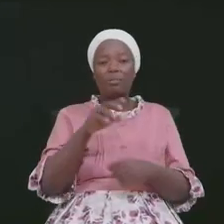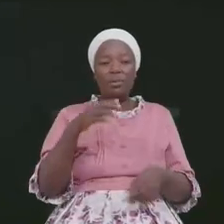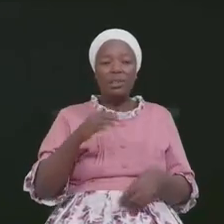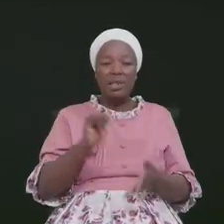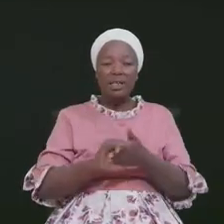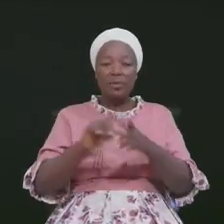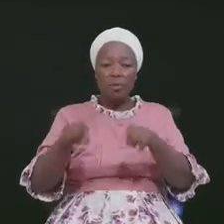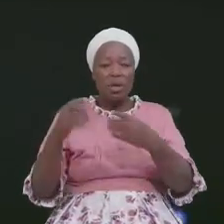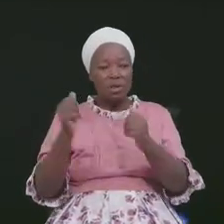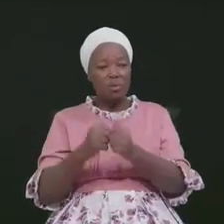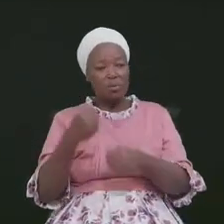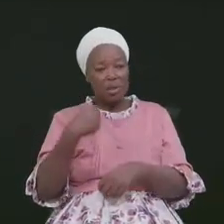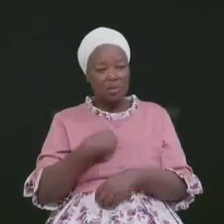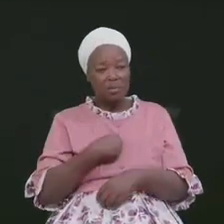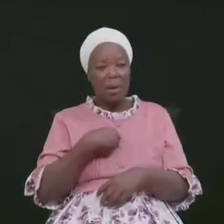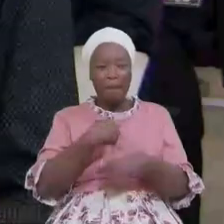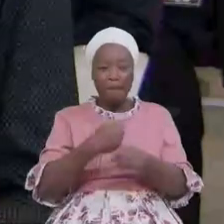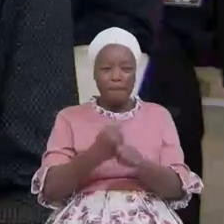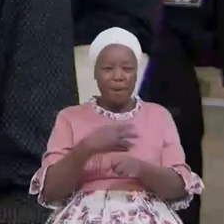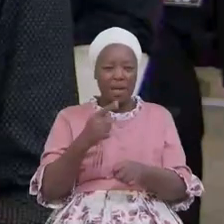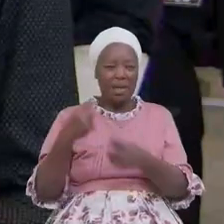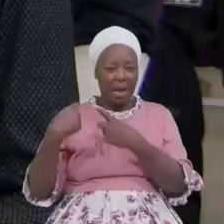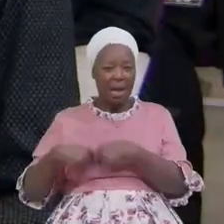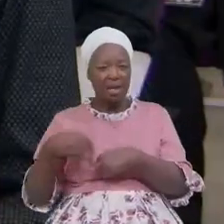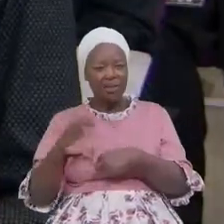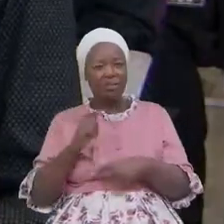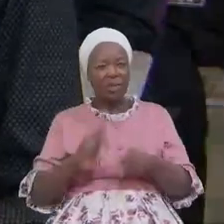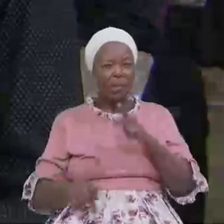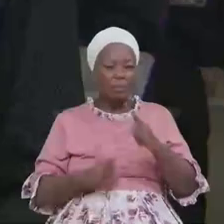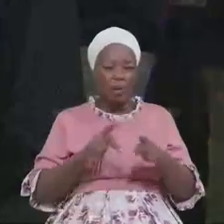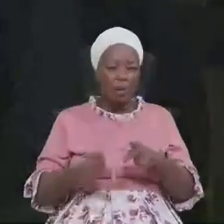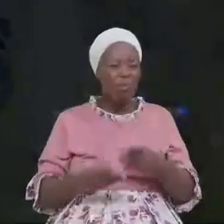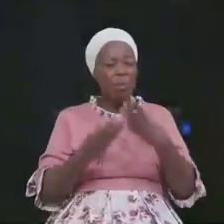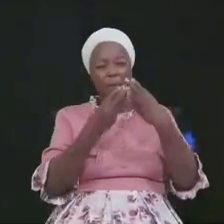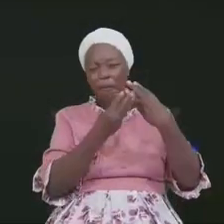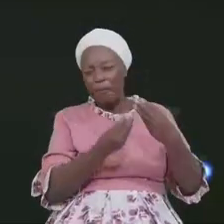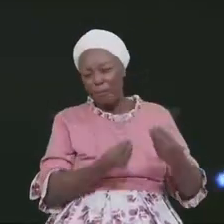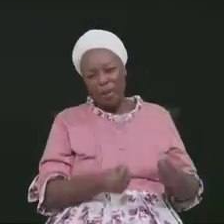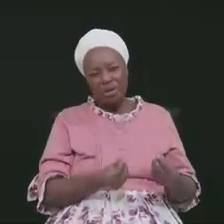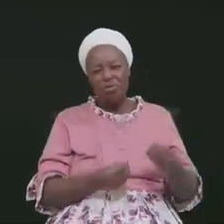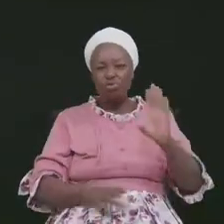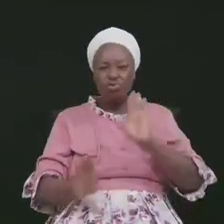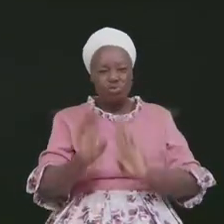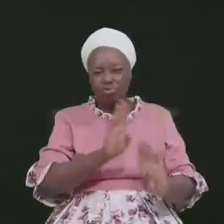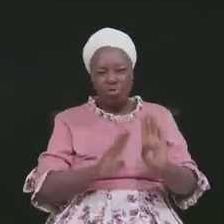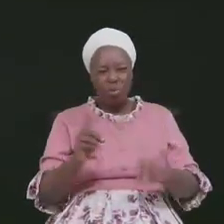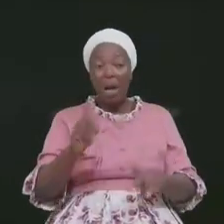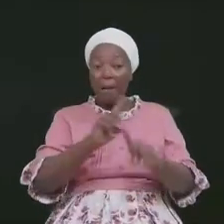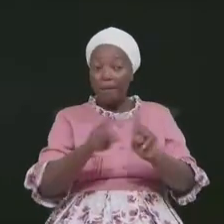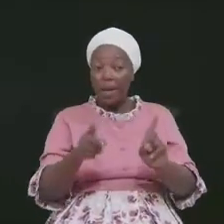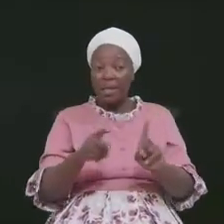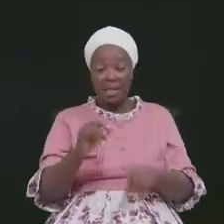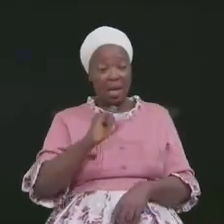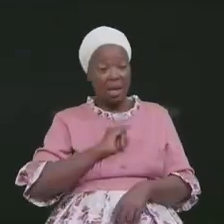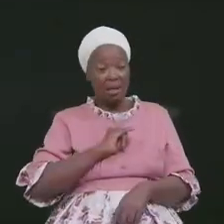découragèrent le peuple. Mais moi, je suivis pleinement la voix de l'Éternel. Est-ce que tu peux dire ça